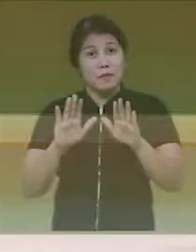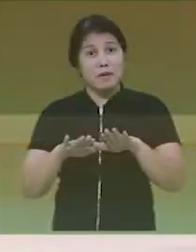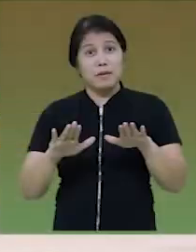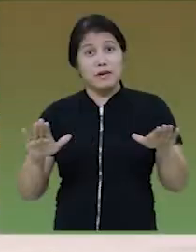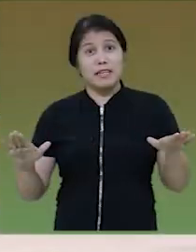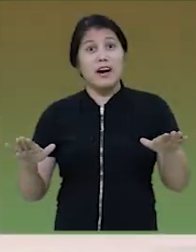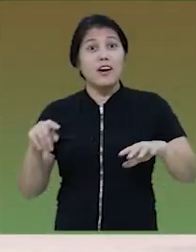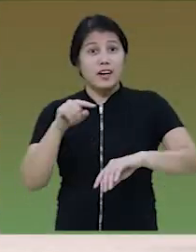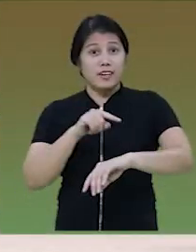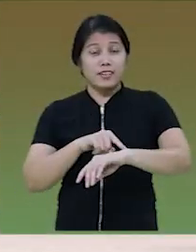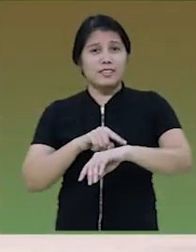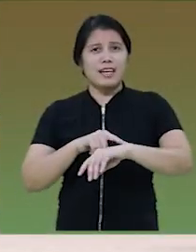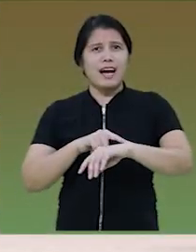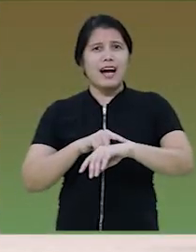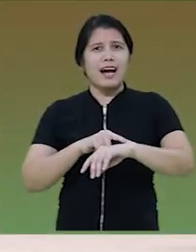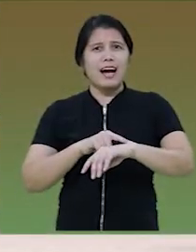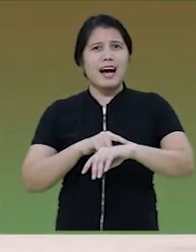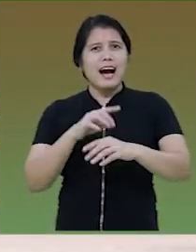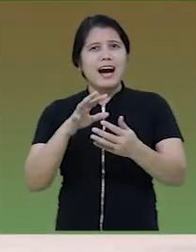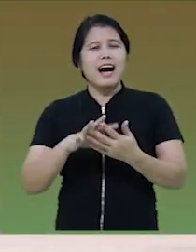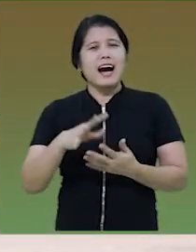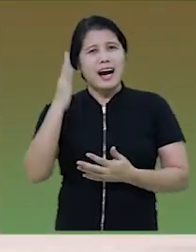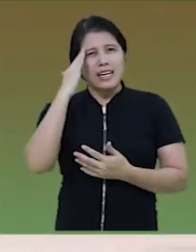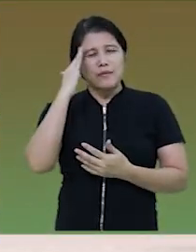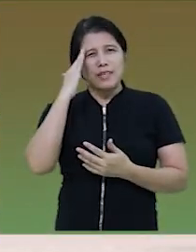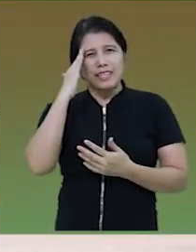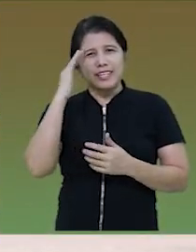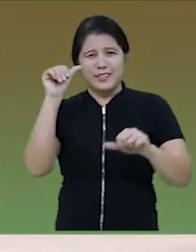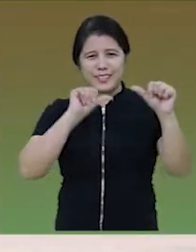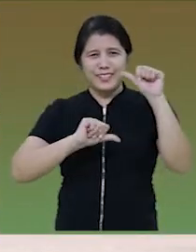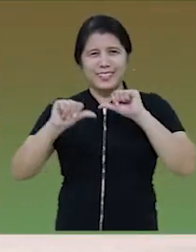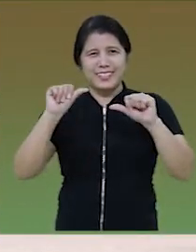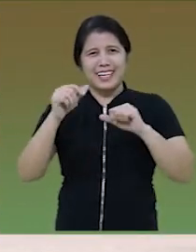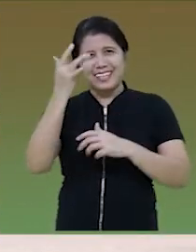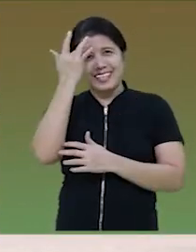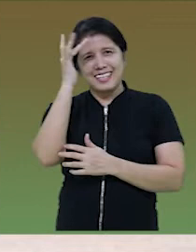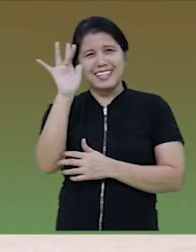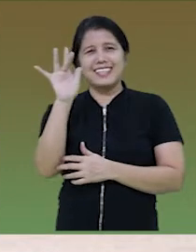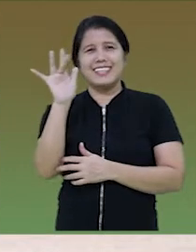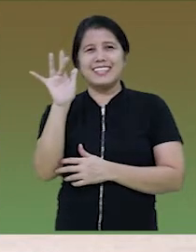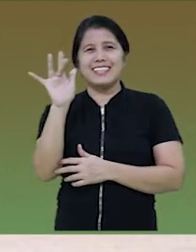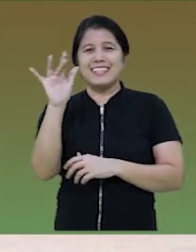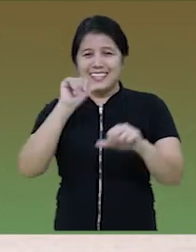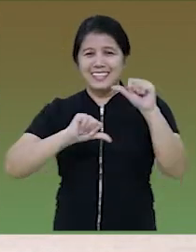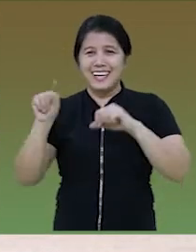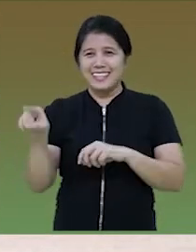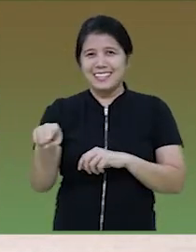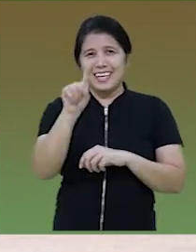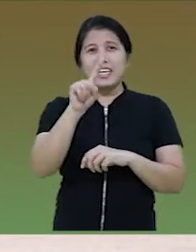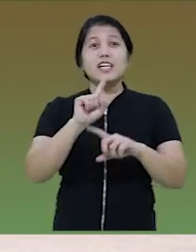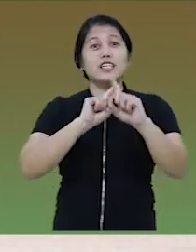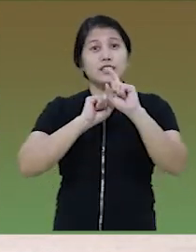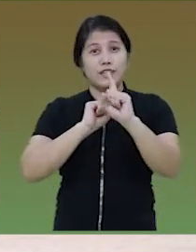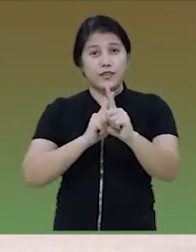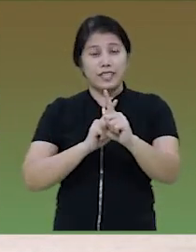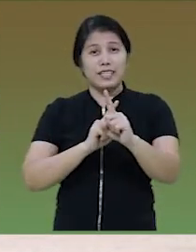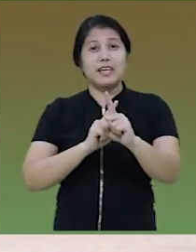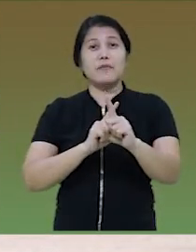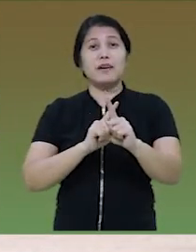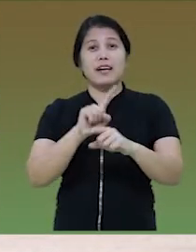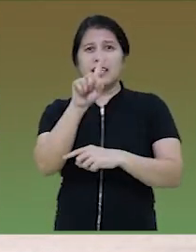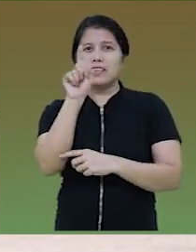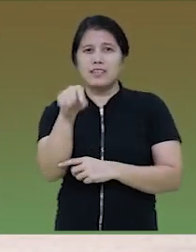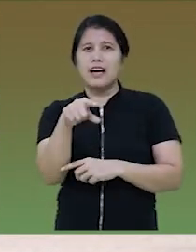Mga bata, oras ng alamin ang inyong saigaling sa SciCheck! Sagutin ang mga